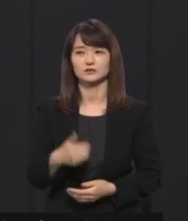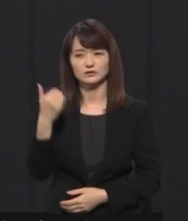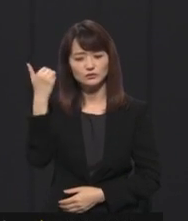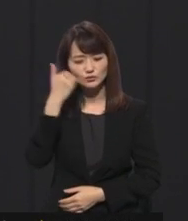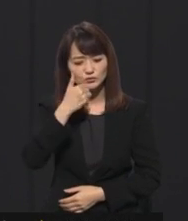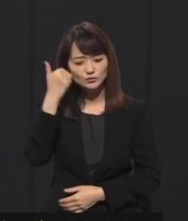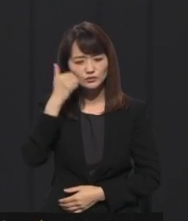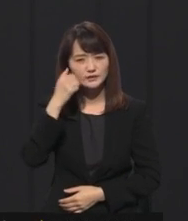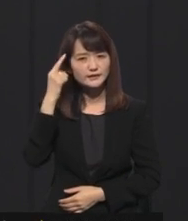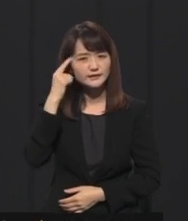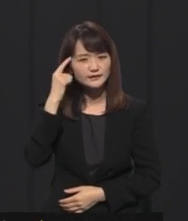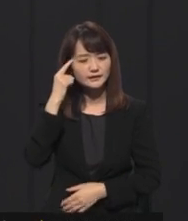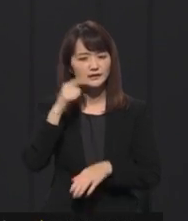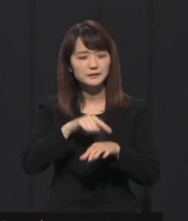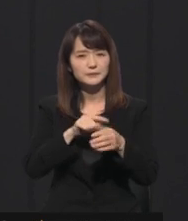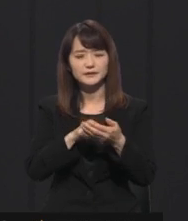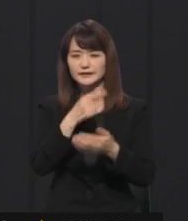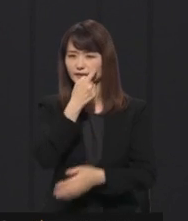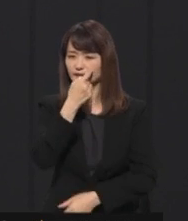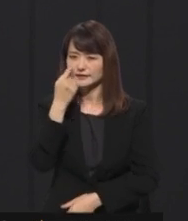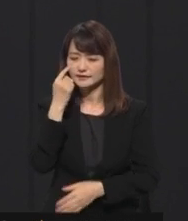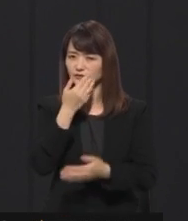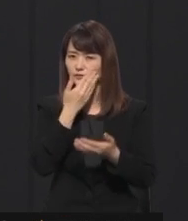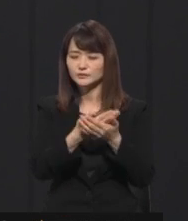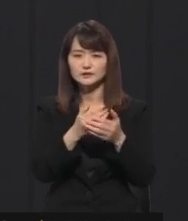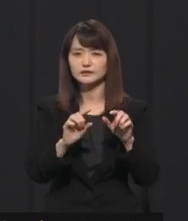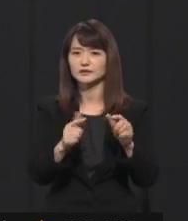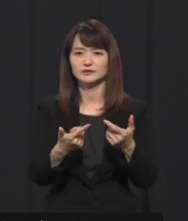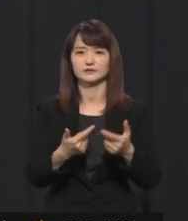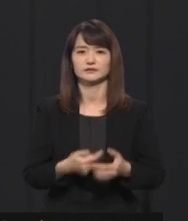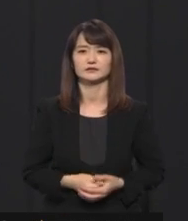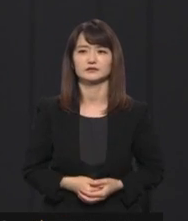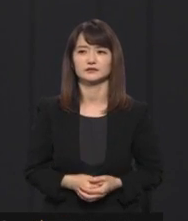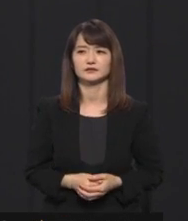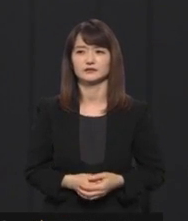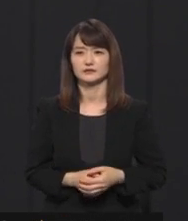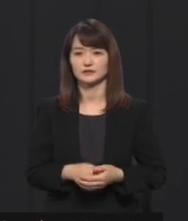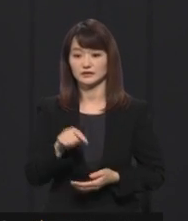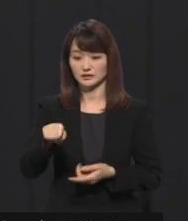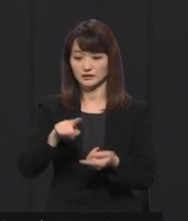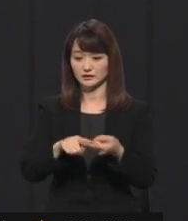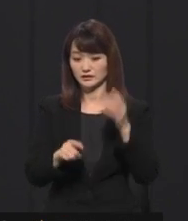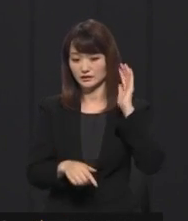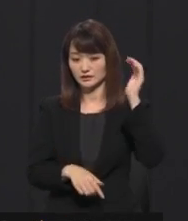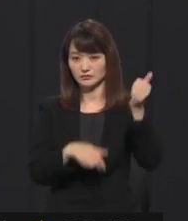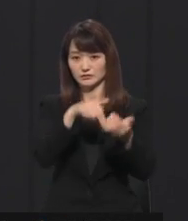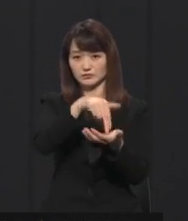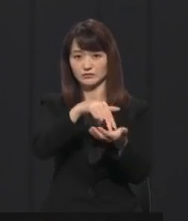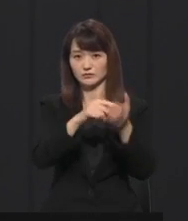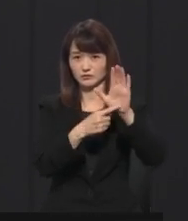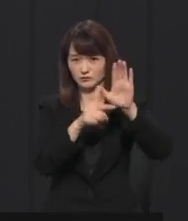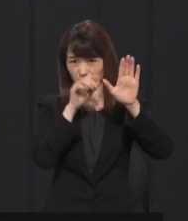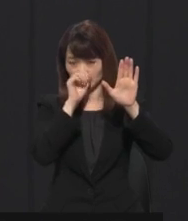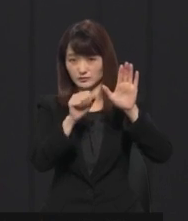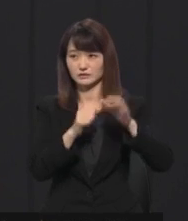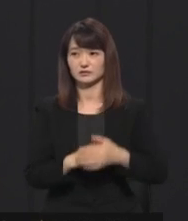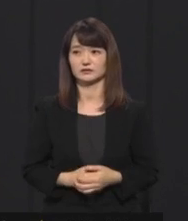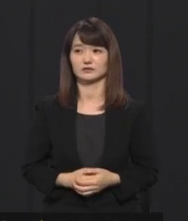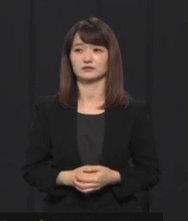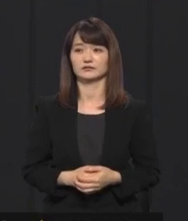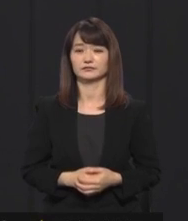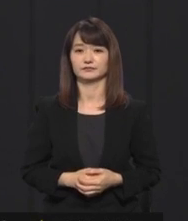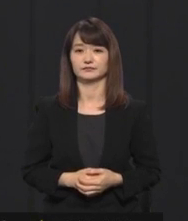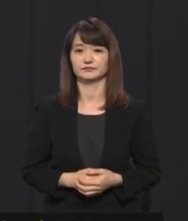의중을 확인하는 게 중요한 것 같진 않구요 저는 여기에 대해서 대통령께서 좀 빨리 입장을 표명해 주셨으면 좋겠습니다 계속해서